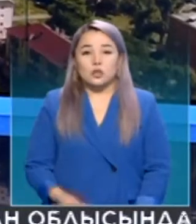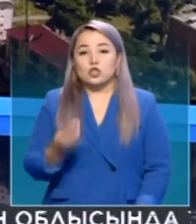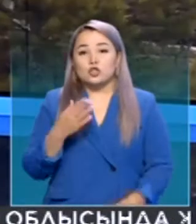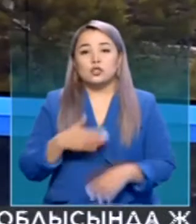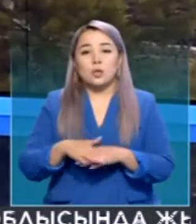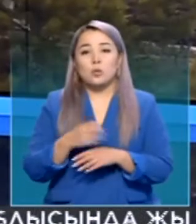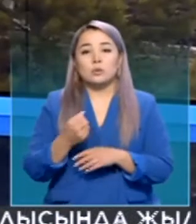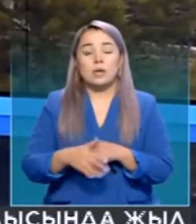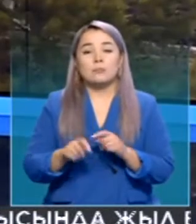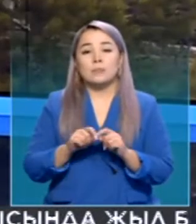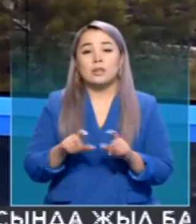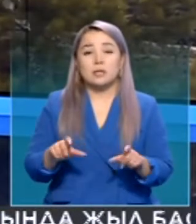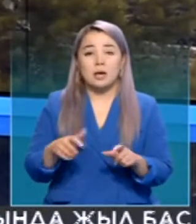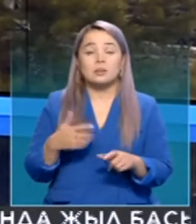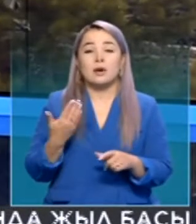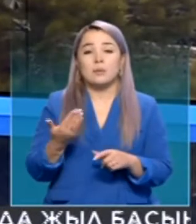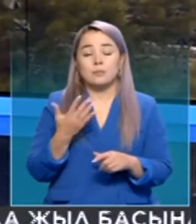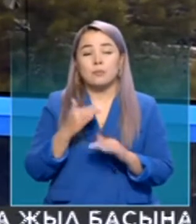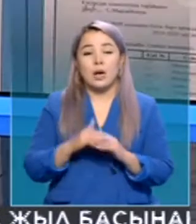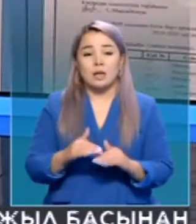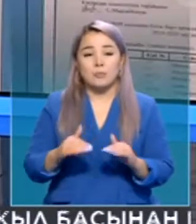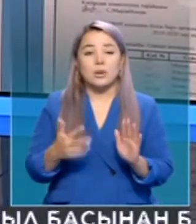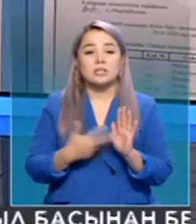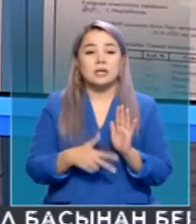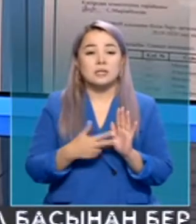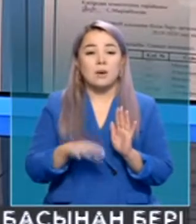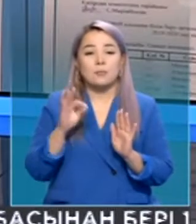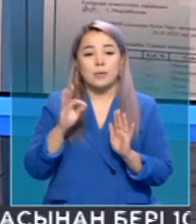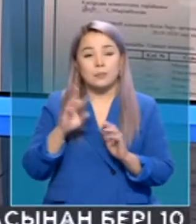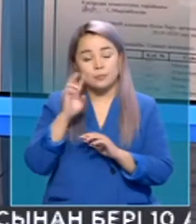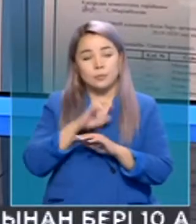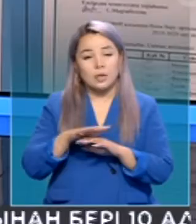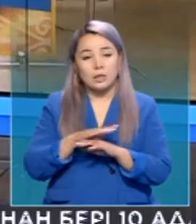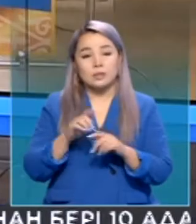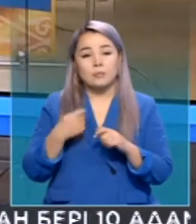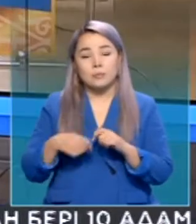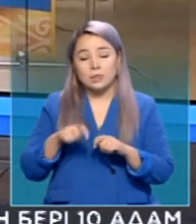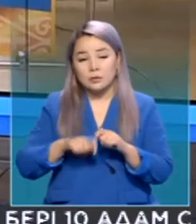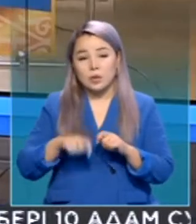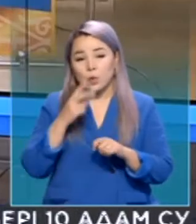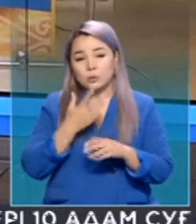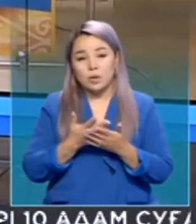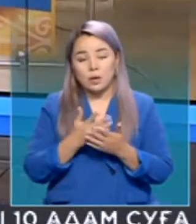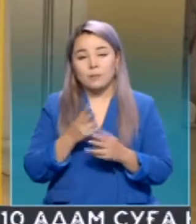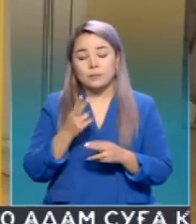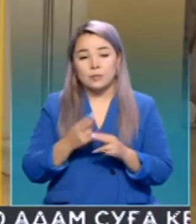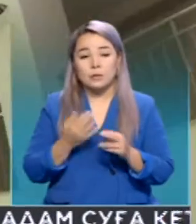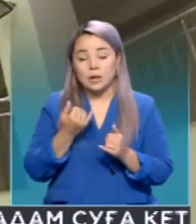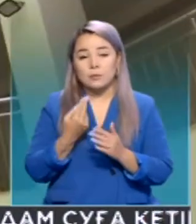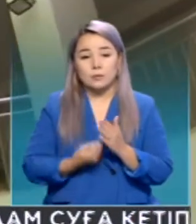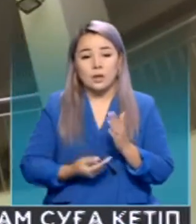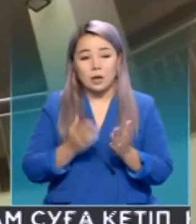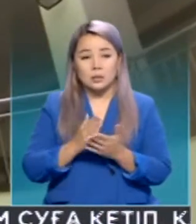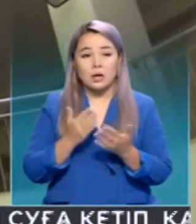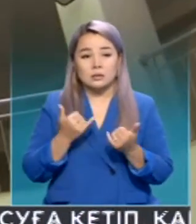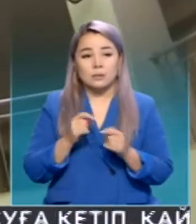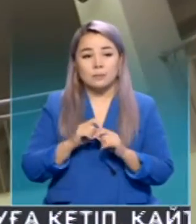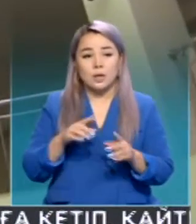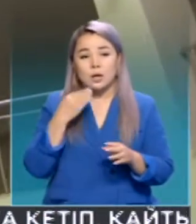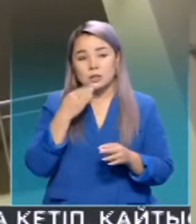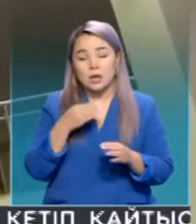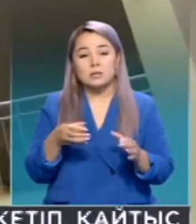Шығыстағы орта мектептер мен балабақшалардың 80% мемлекеттік аттестациядан өтпей қалды. Бұл туралы білім сапасын қадағалайтын